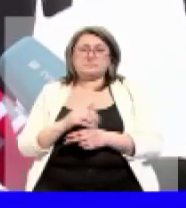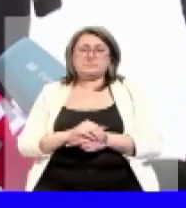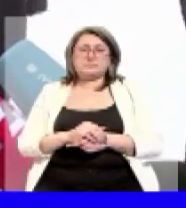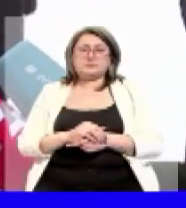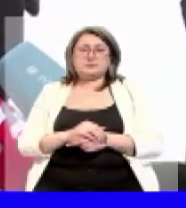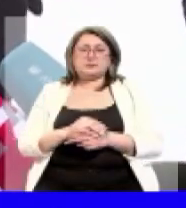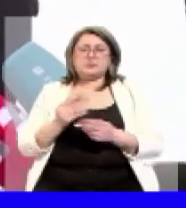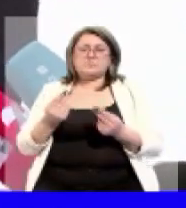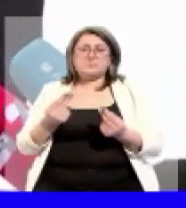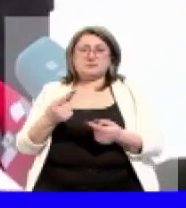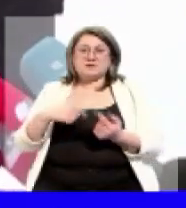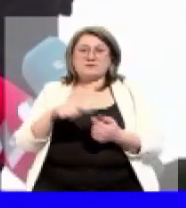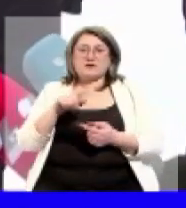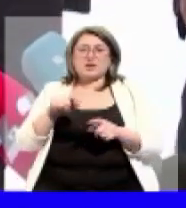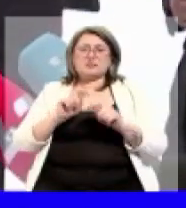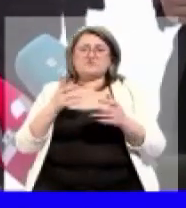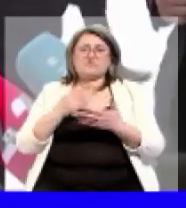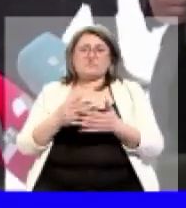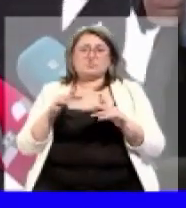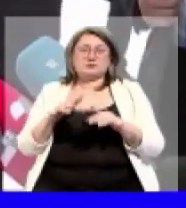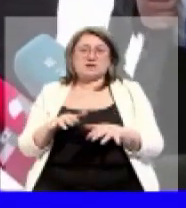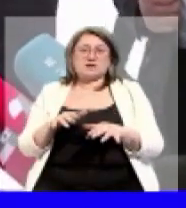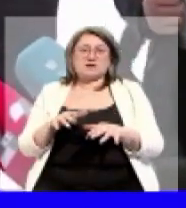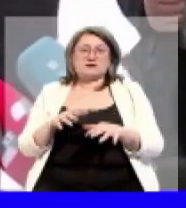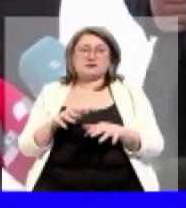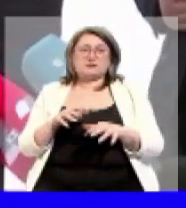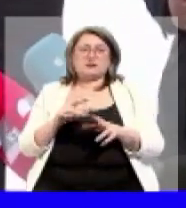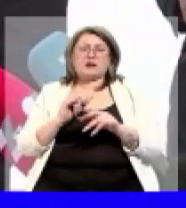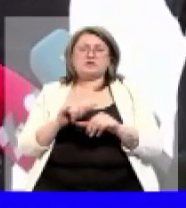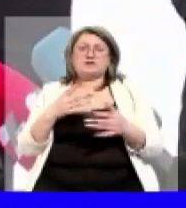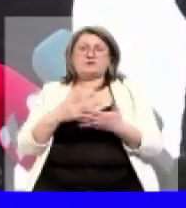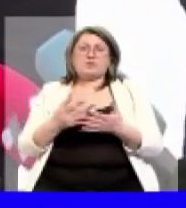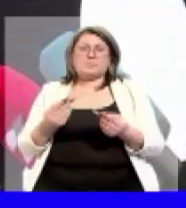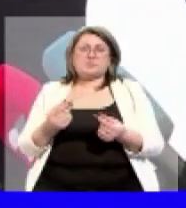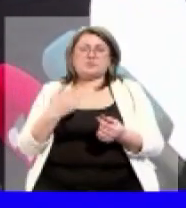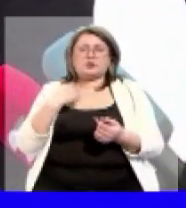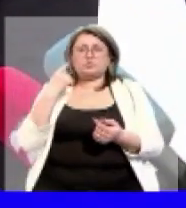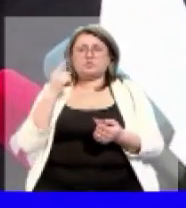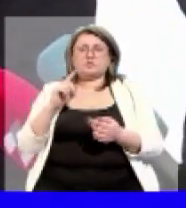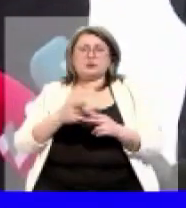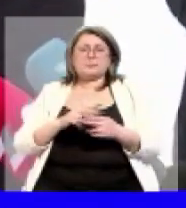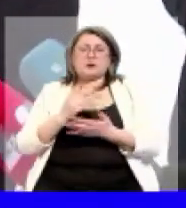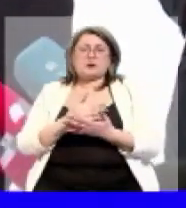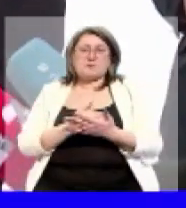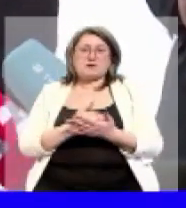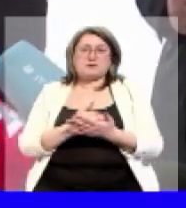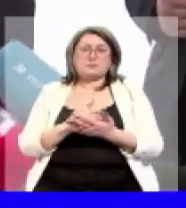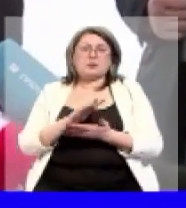бөліп 17 мың несие береміз. Қосымша 17 мың ауыл жерде жаңа жұмыс орны пайда